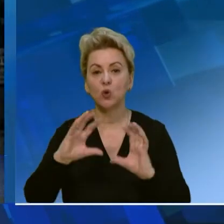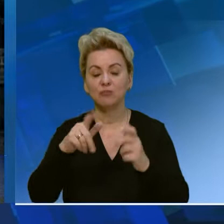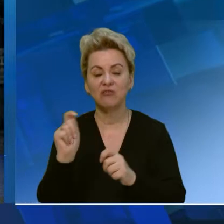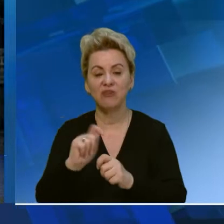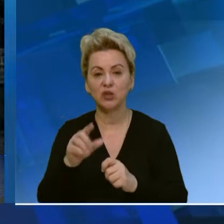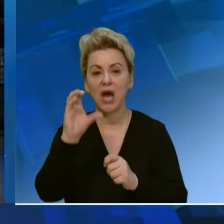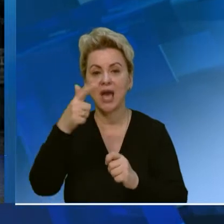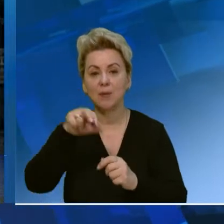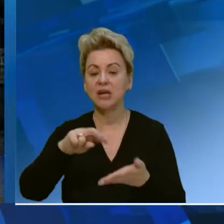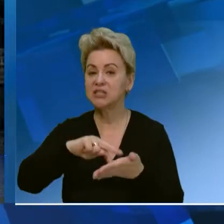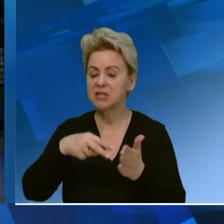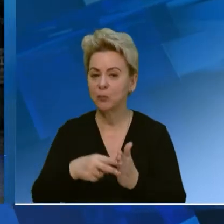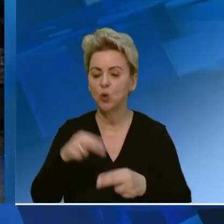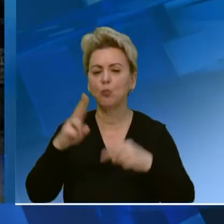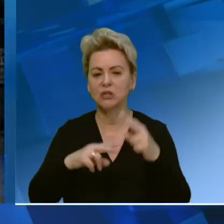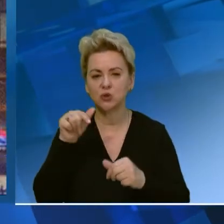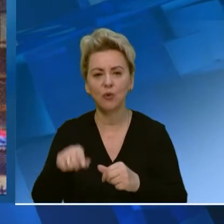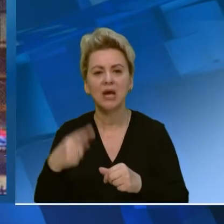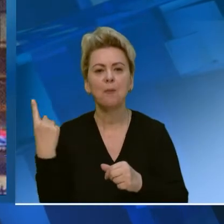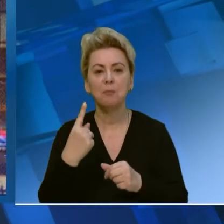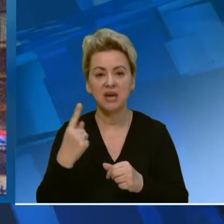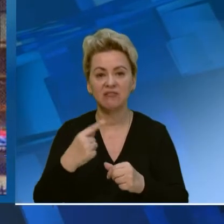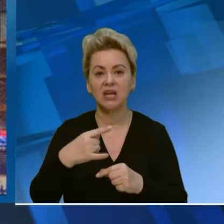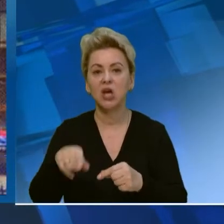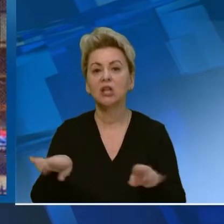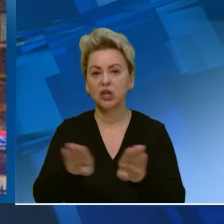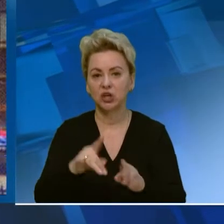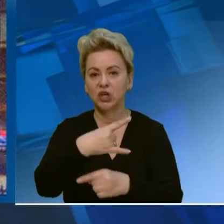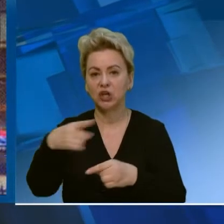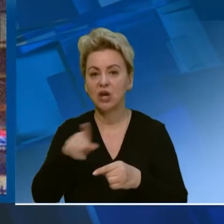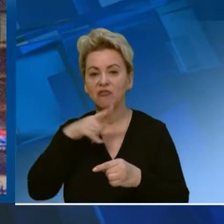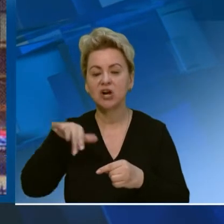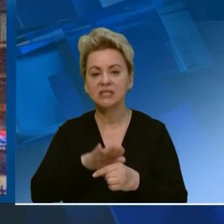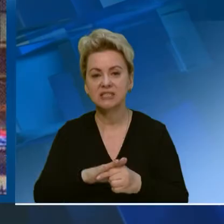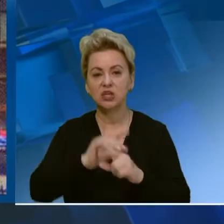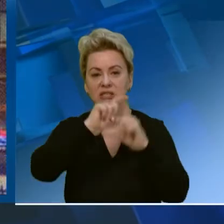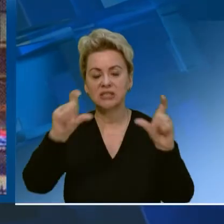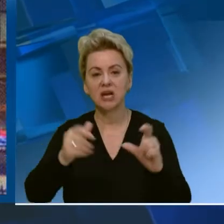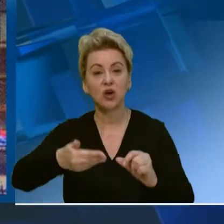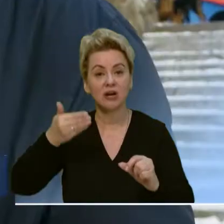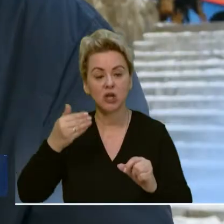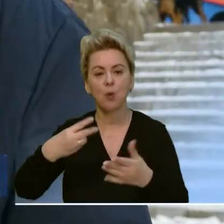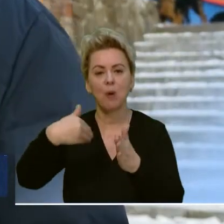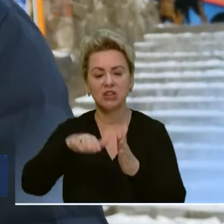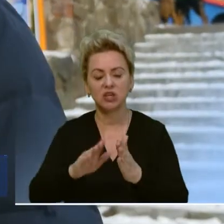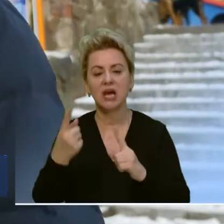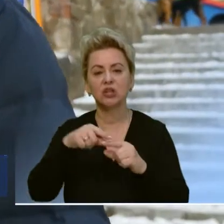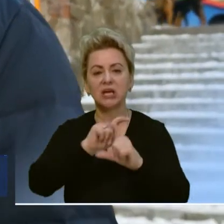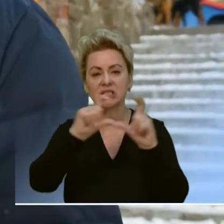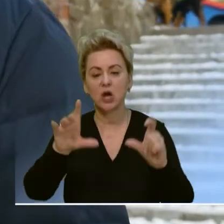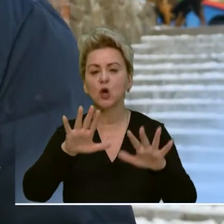Леонид Эберг запроектировал и построил здесь один из первых панорамных кинотеатров в России – здание эпохи раннего модернизма. Это